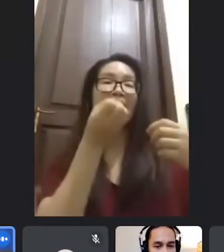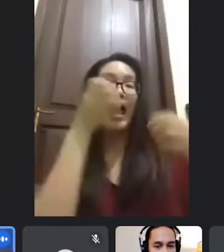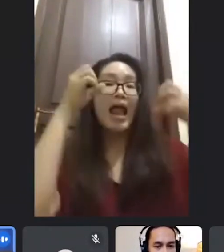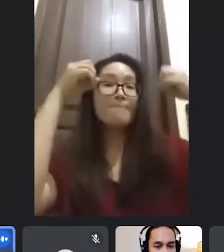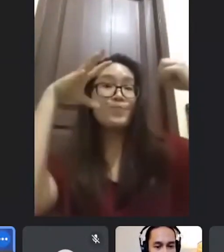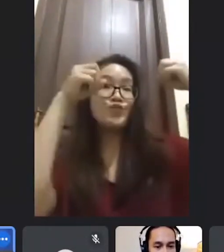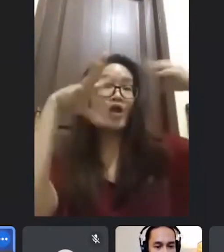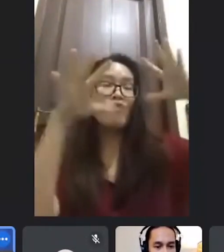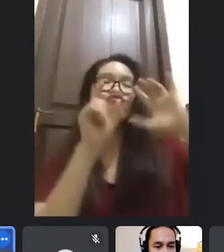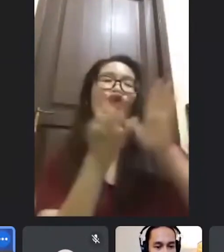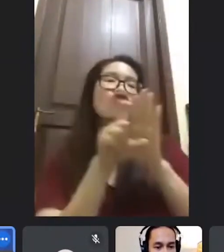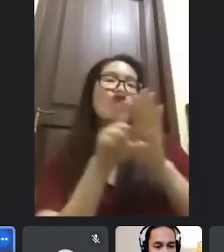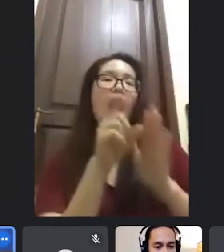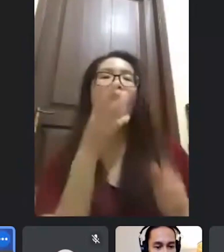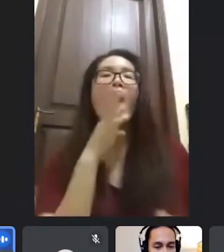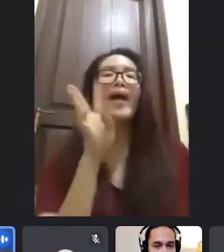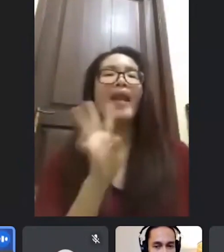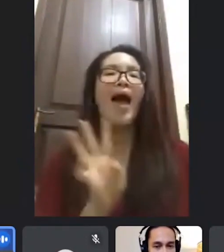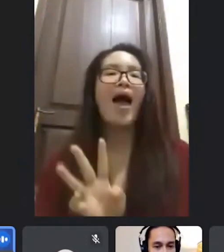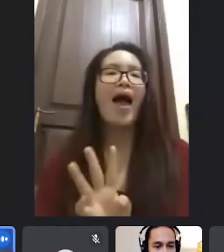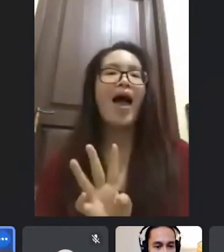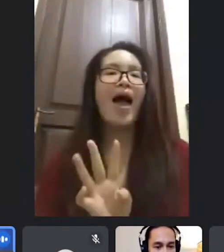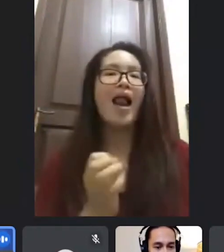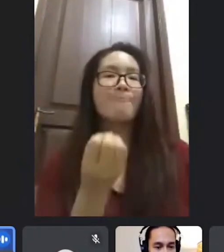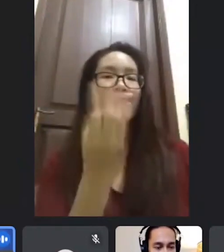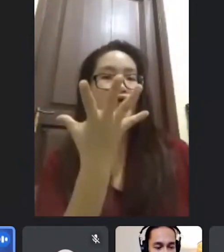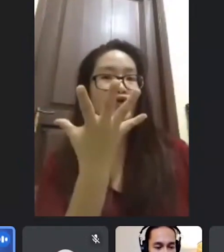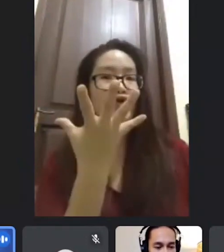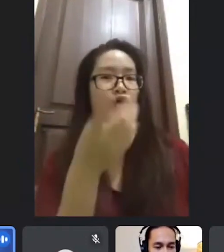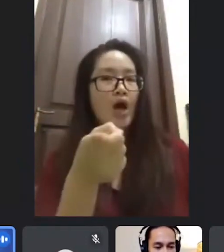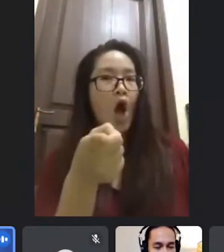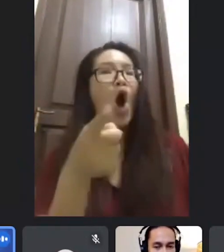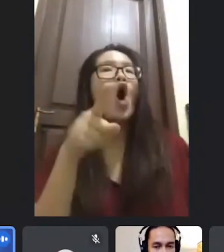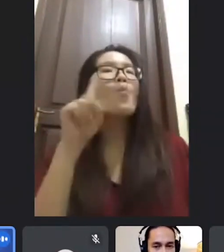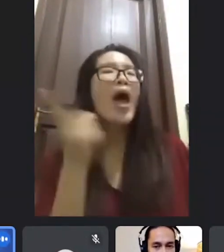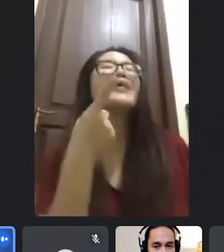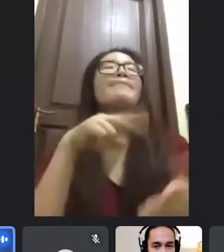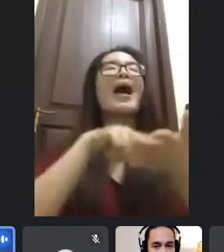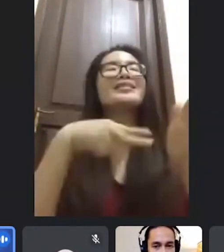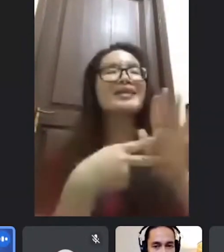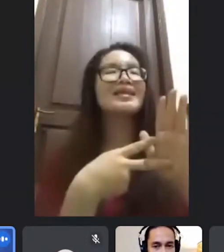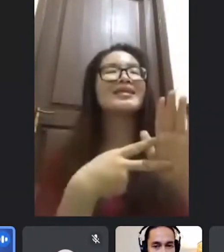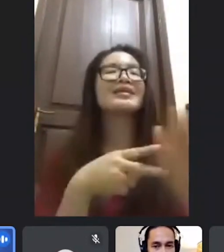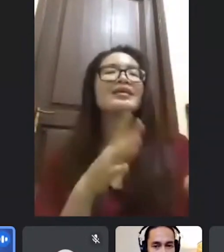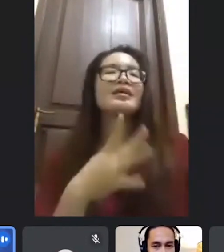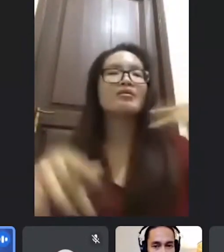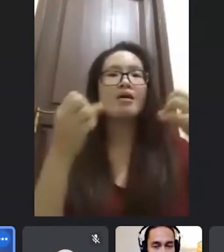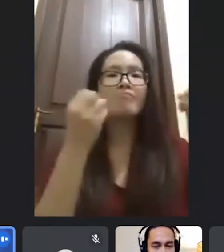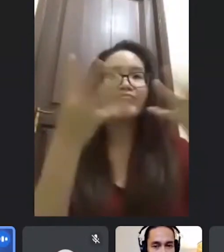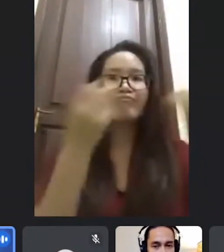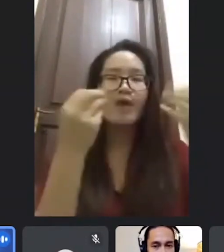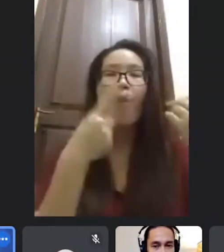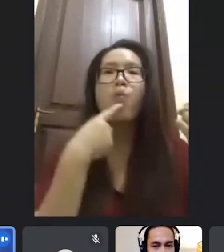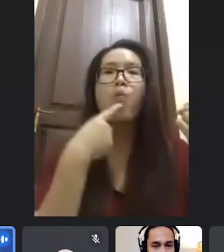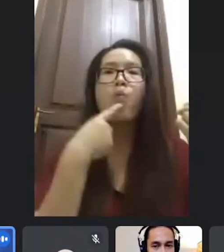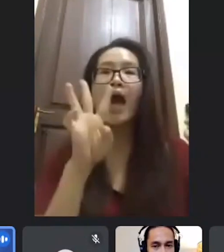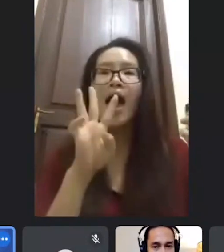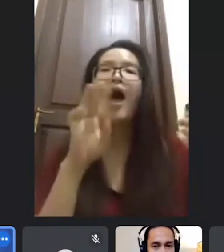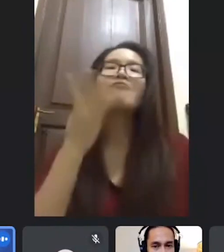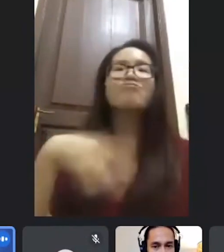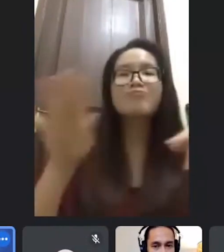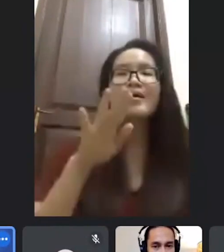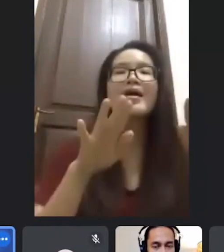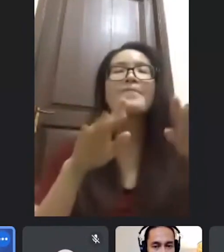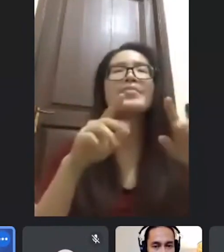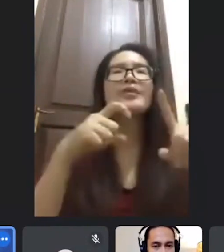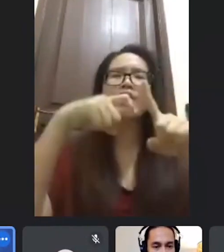pelatih tersebut dan saya hanya mengandalkan E visualnya hanya melihat lampu cahaya itu saja